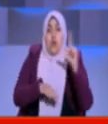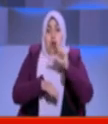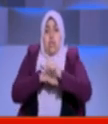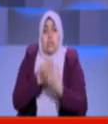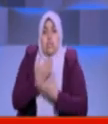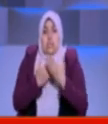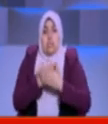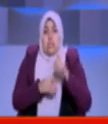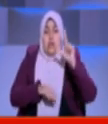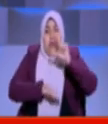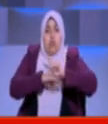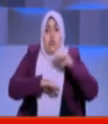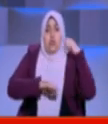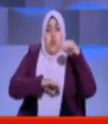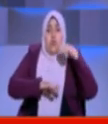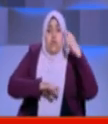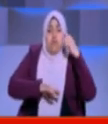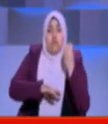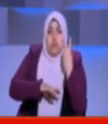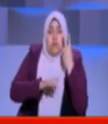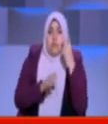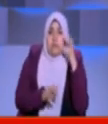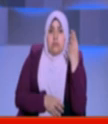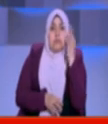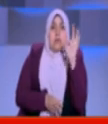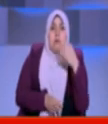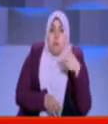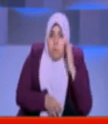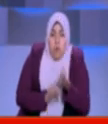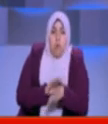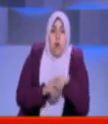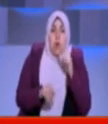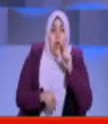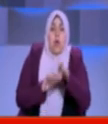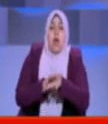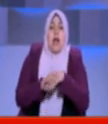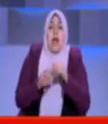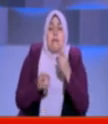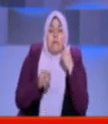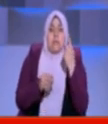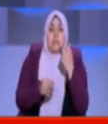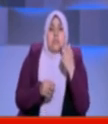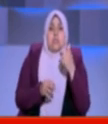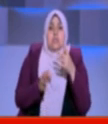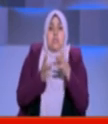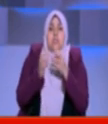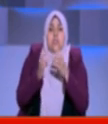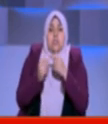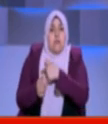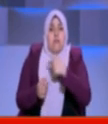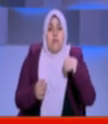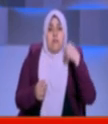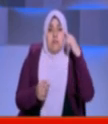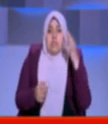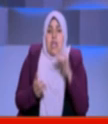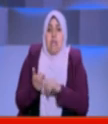الشخصية الوطنية المثقفة النزيهة، ما المانع إذا كان الرجل يتمتع بهذه السمات والصفات أن يكون لديه قنوات اتصال مع